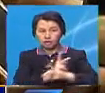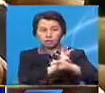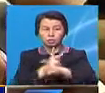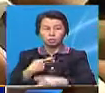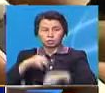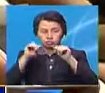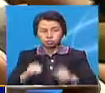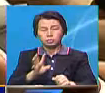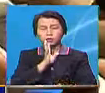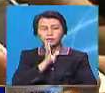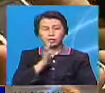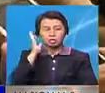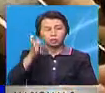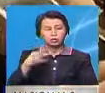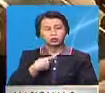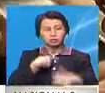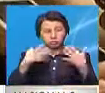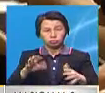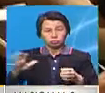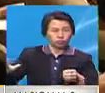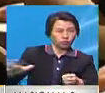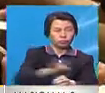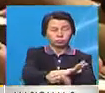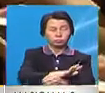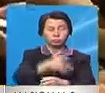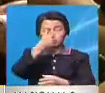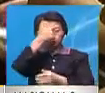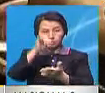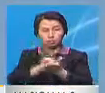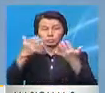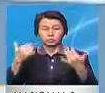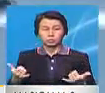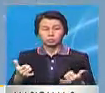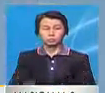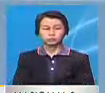kita boleh katakan tindakan kita dah menyuruh sebab itu